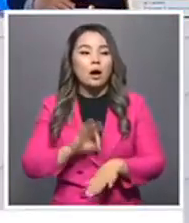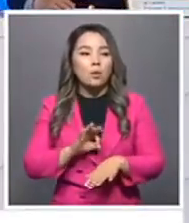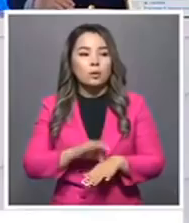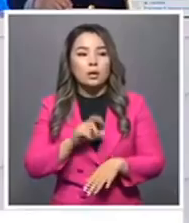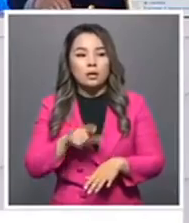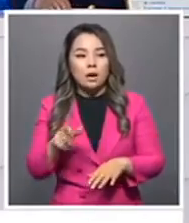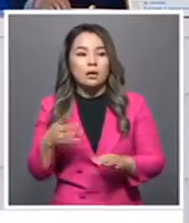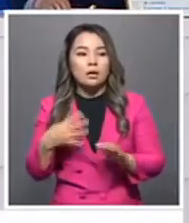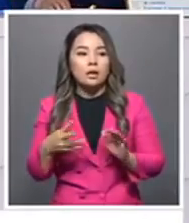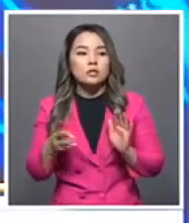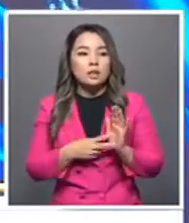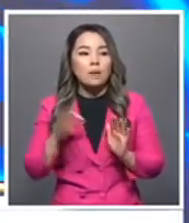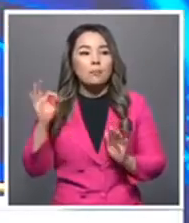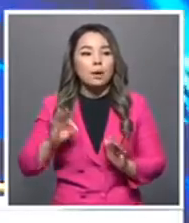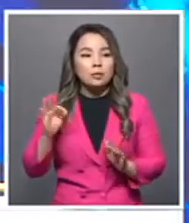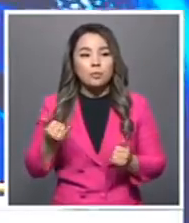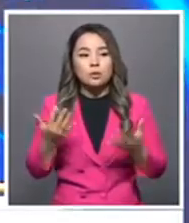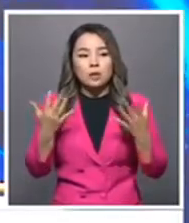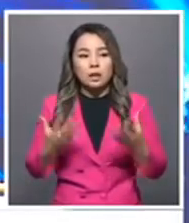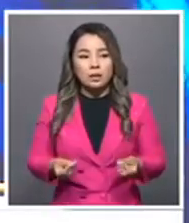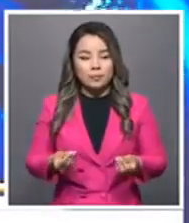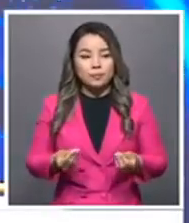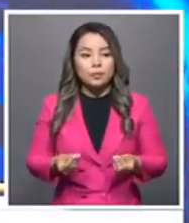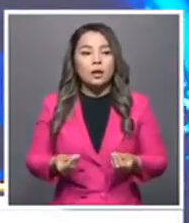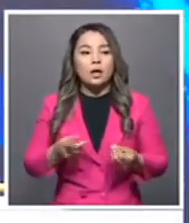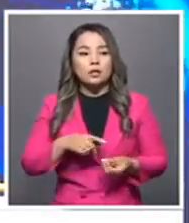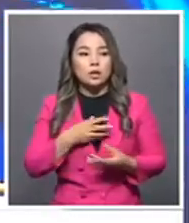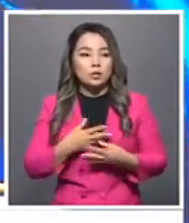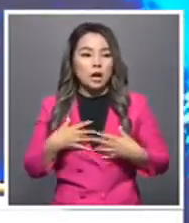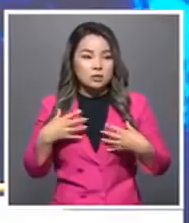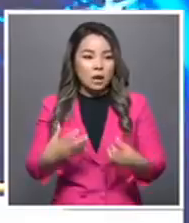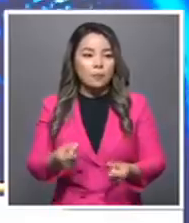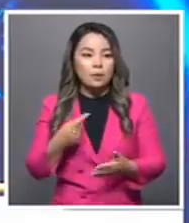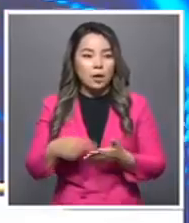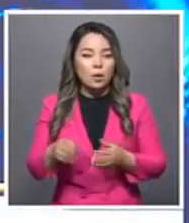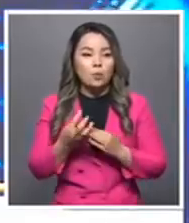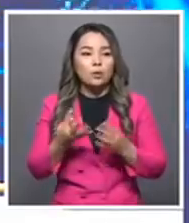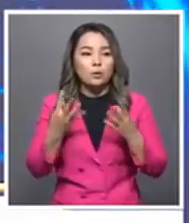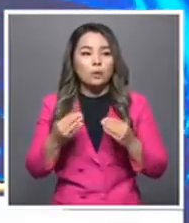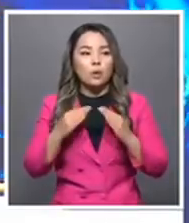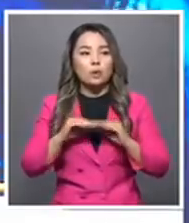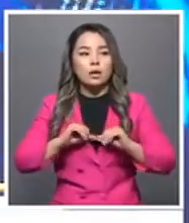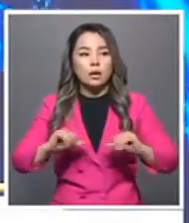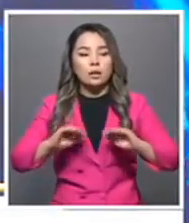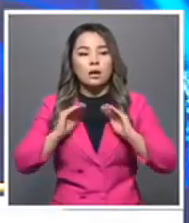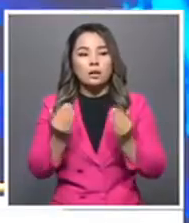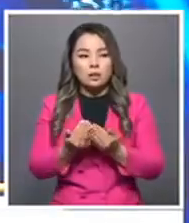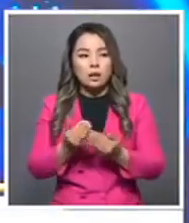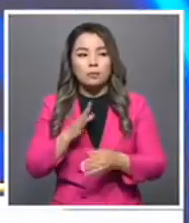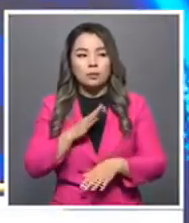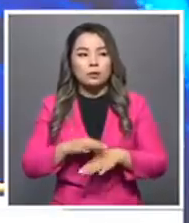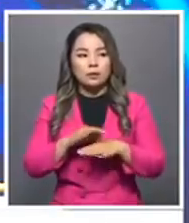Ауырғандардың 47% бүгінгі таңда жазылып 14 күндік үй карантинге жіберілді.